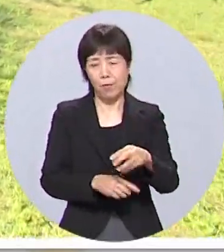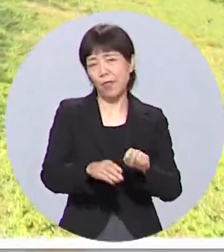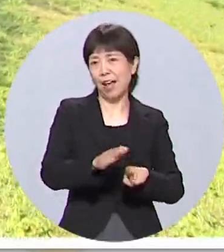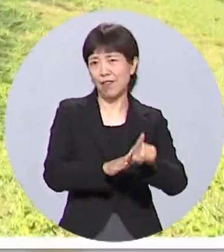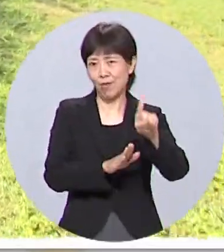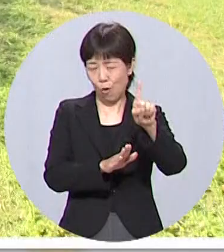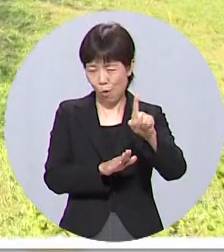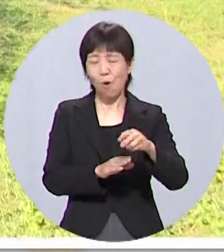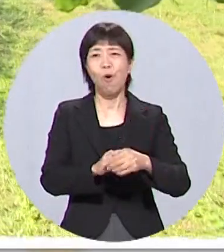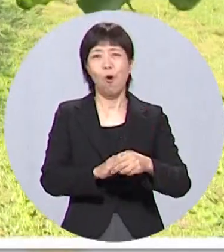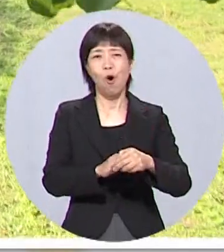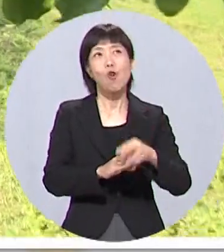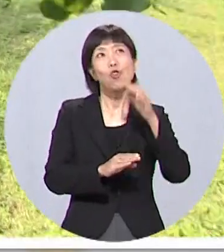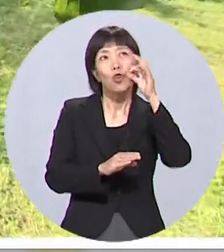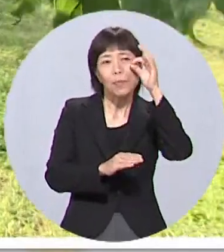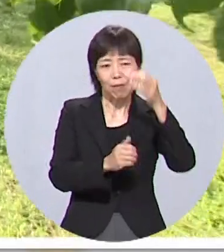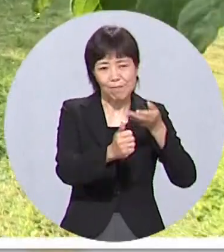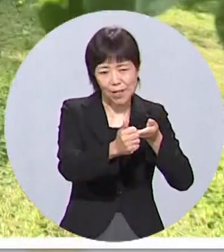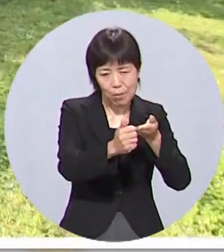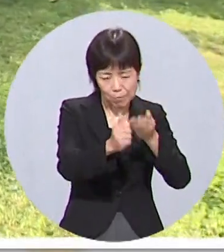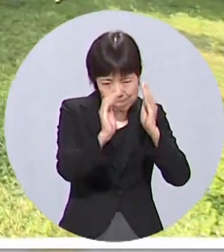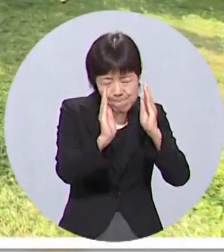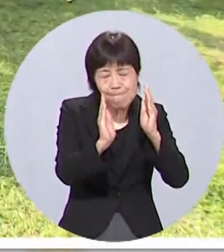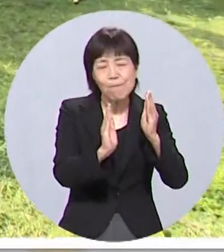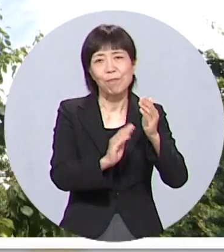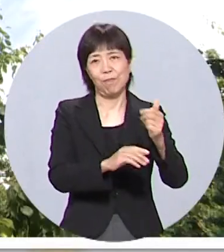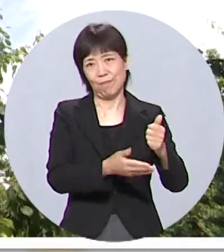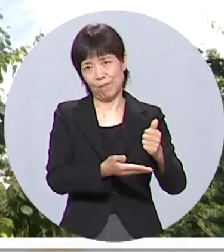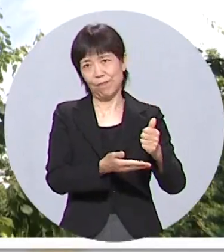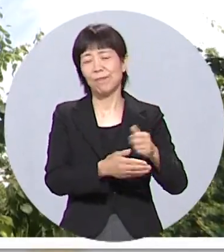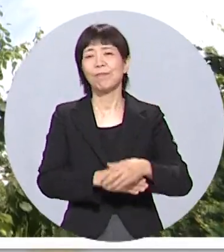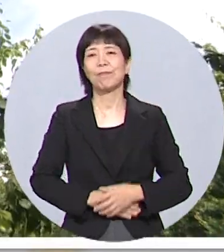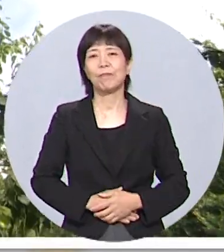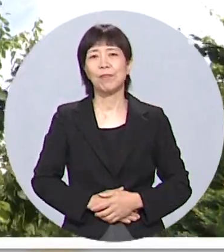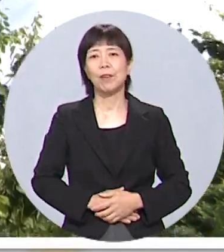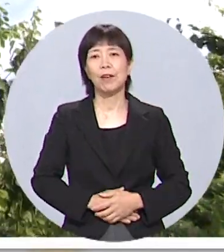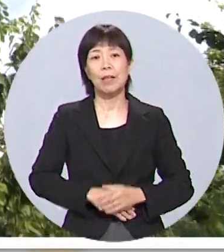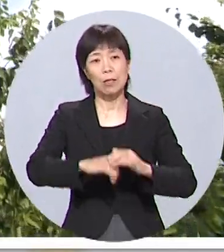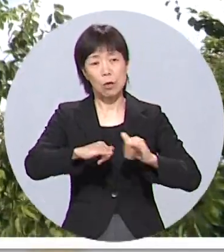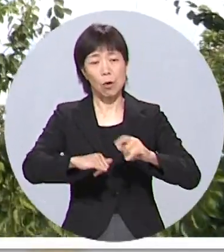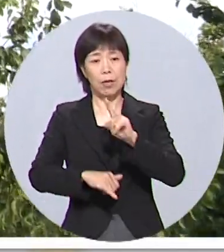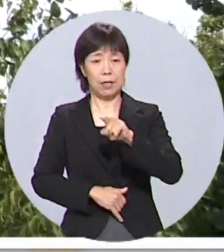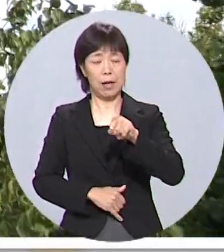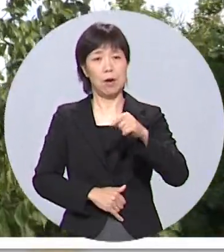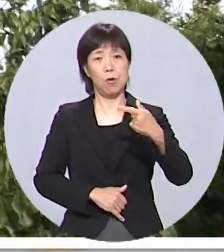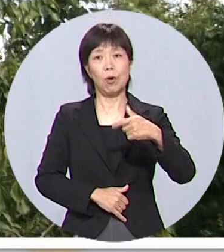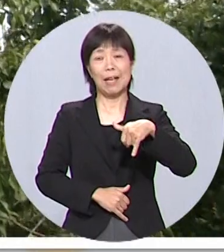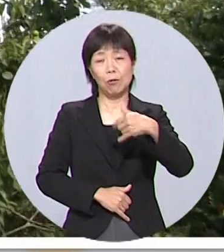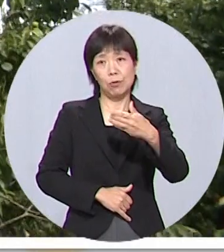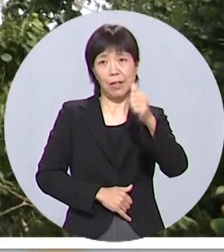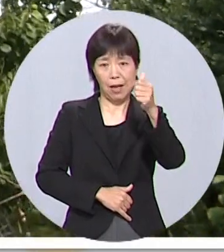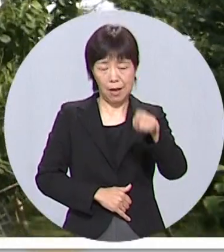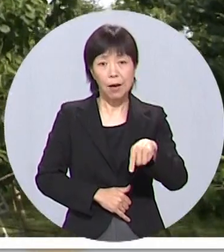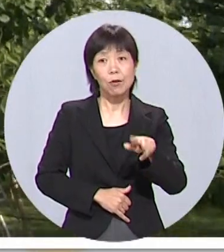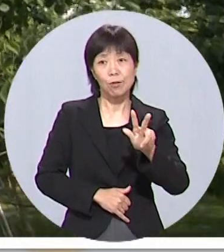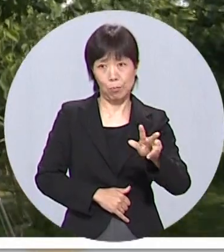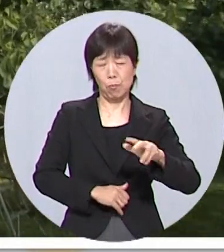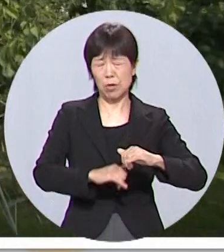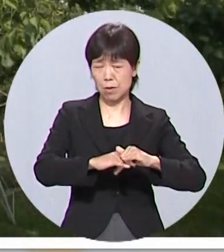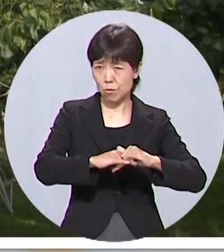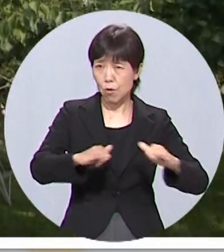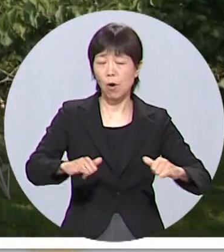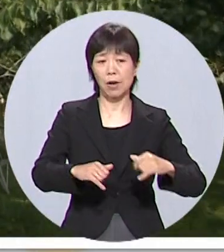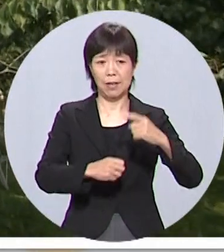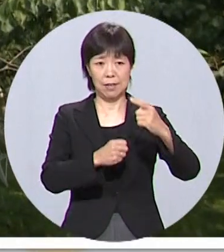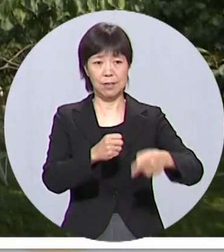する梅林で梅の栽培にも従事しています。およそ 1.6 ヘクタールにも及ぶ梅林では年